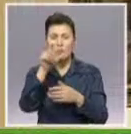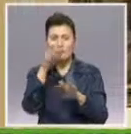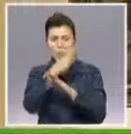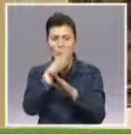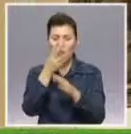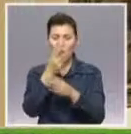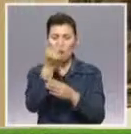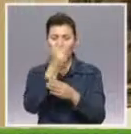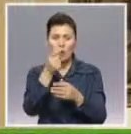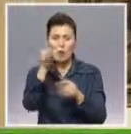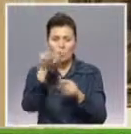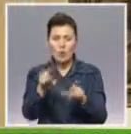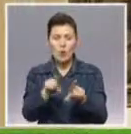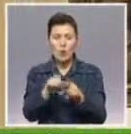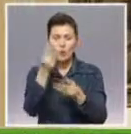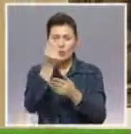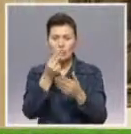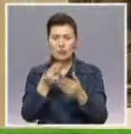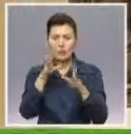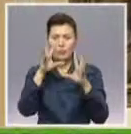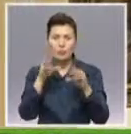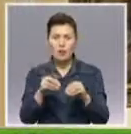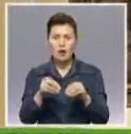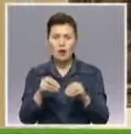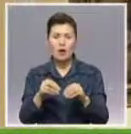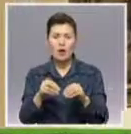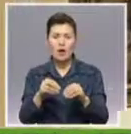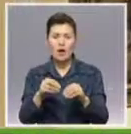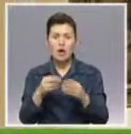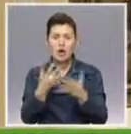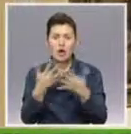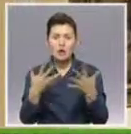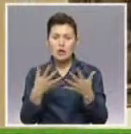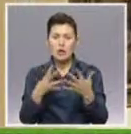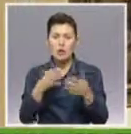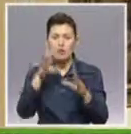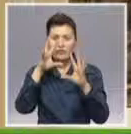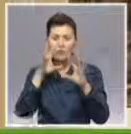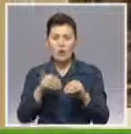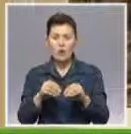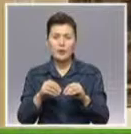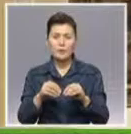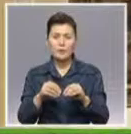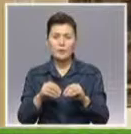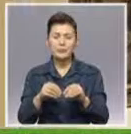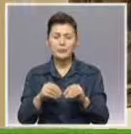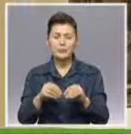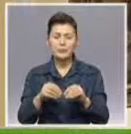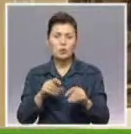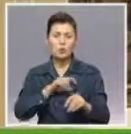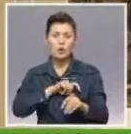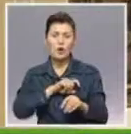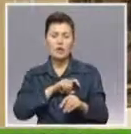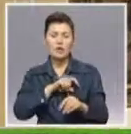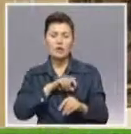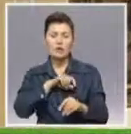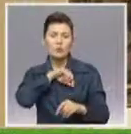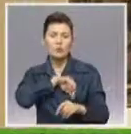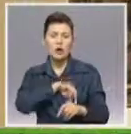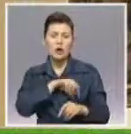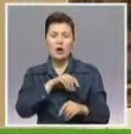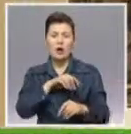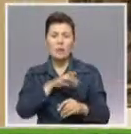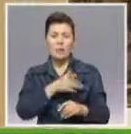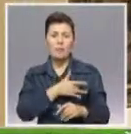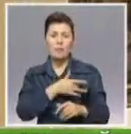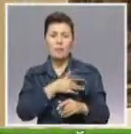жасаймыз, суретін саламыз, мәлі бір композиция болсын. Соның бәрі ол рухани байлық. Оның бәрі